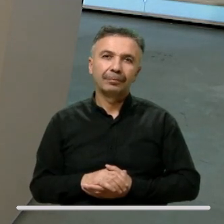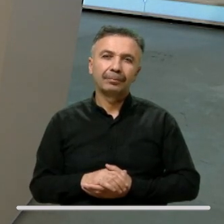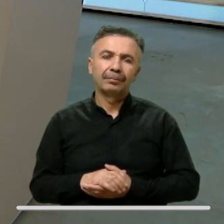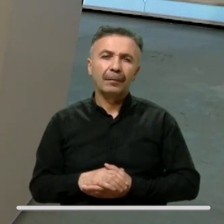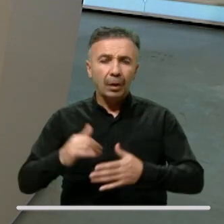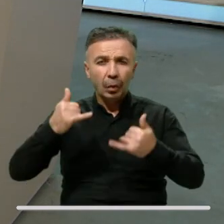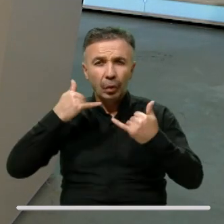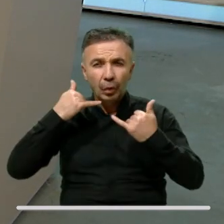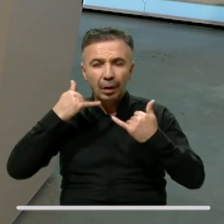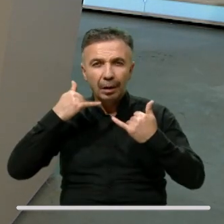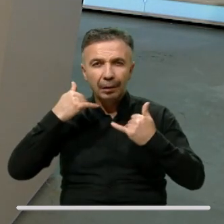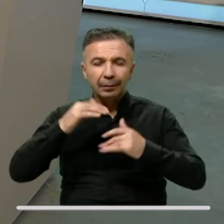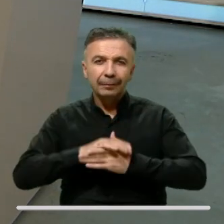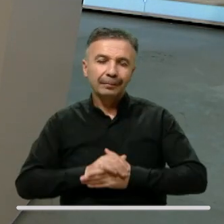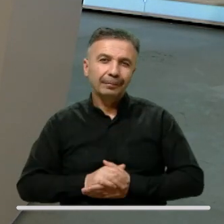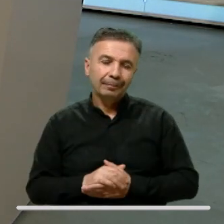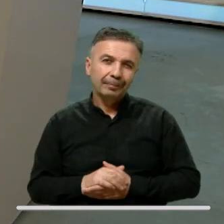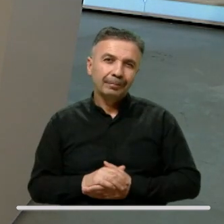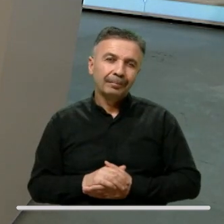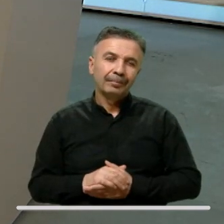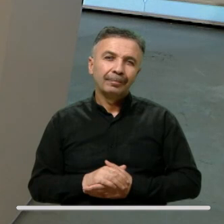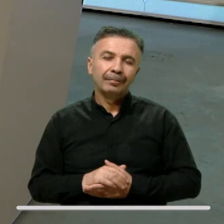Alo. Ben sizi duyabiliyorum Salih Bey.